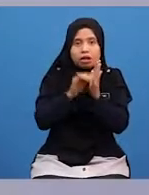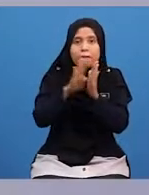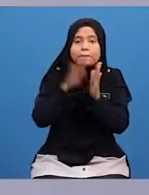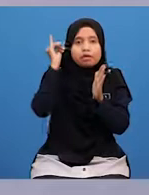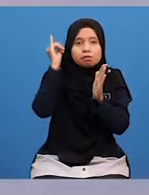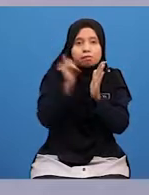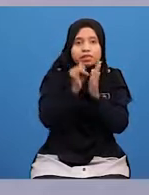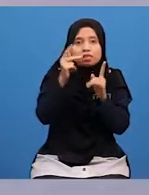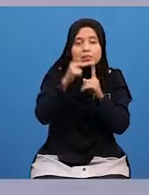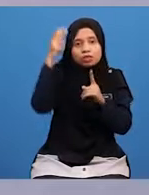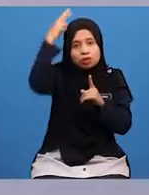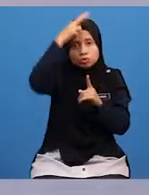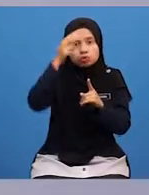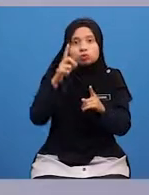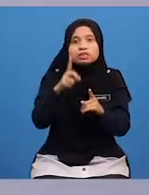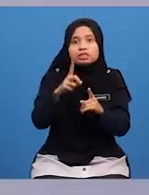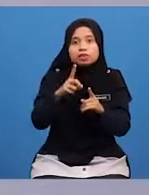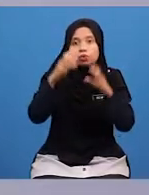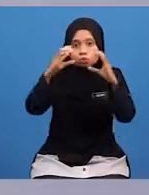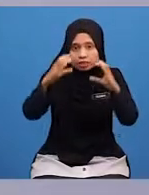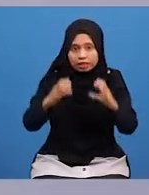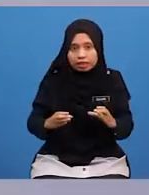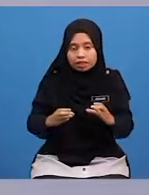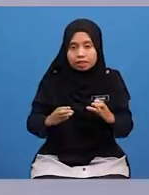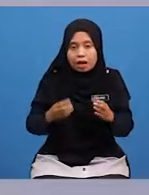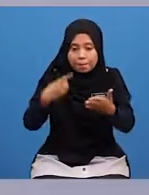Rasul merupakan salah satu cara